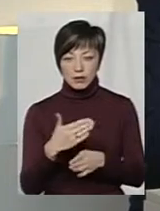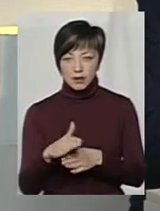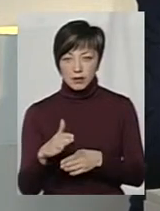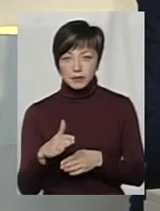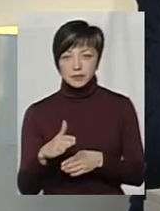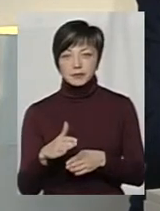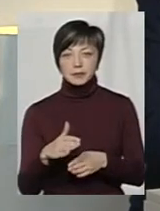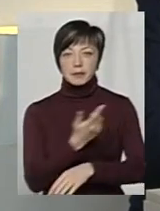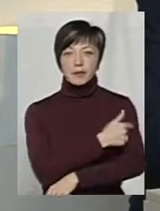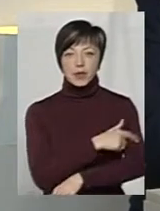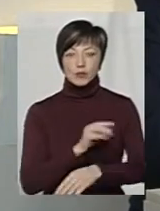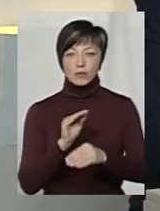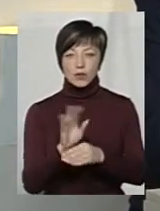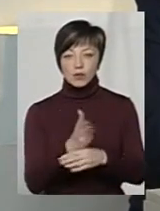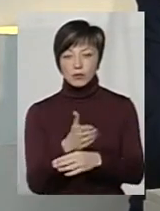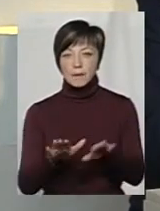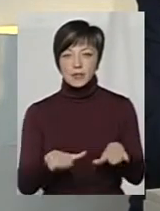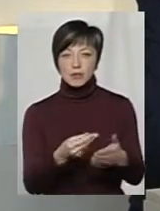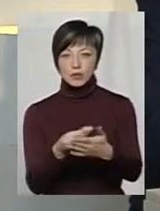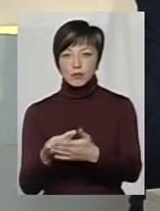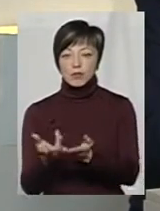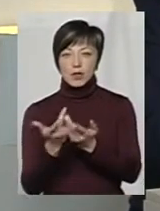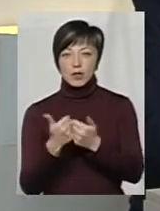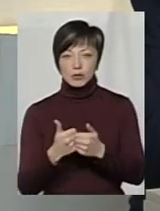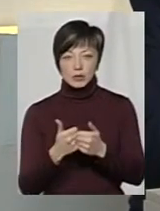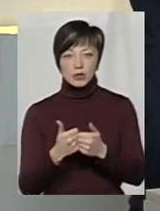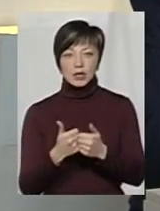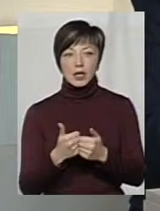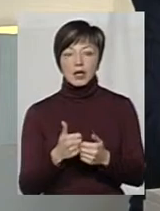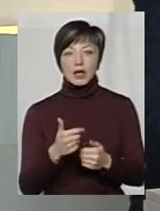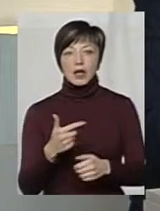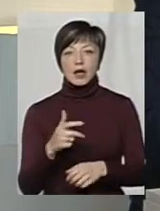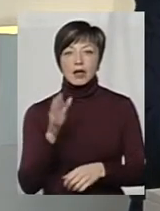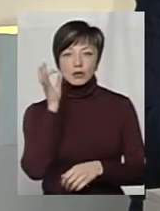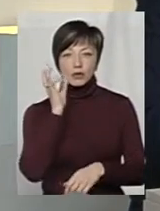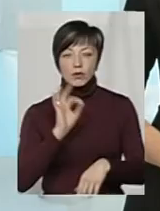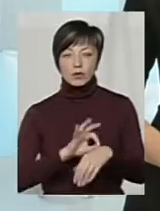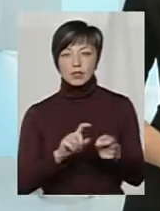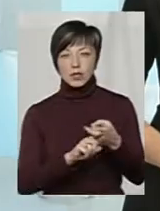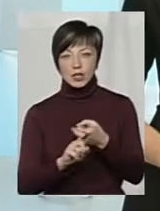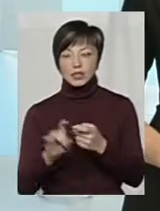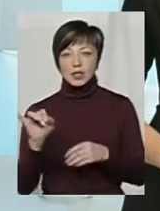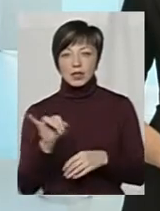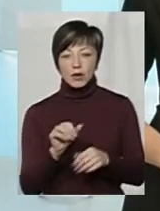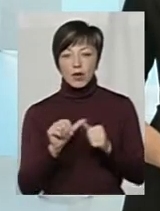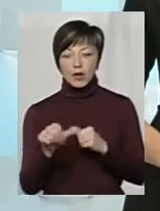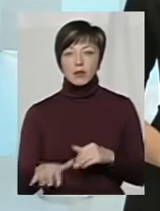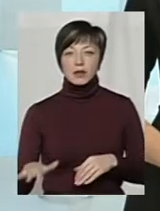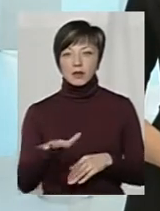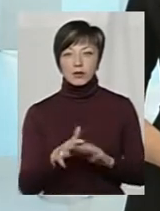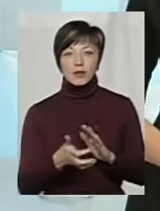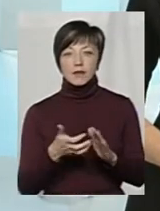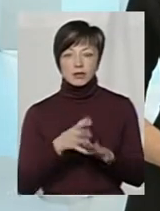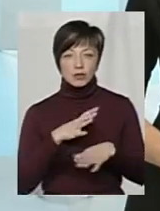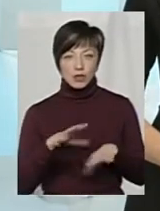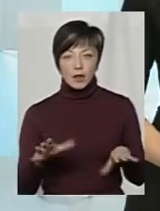місцеві медична субвенція розподілена місцевим бюджетом по кількості інсулінозалежних. І її по окремих територіях не